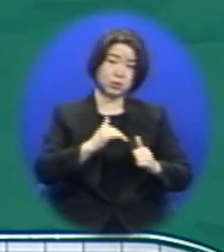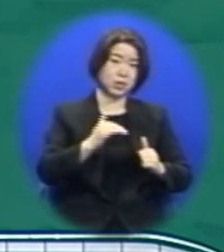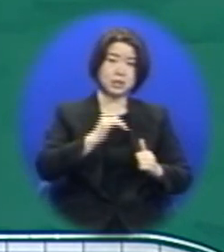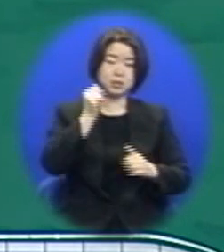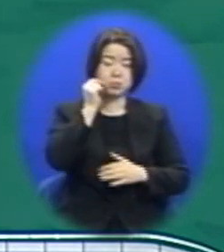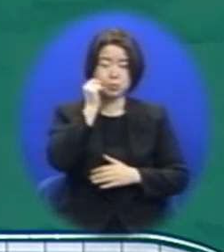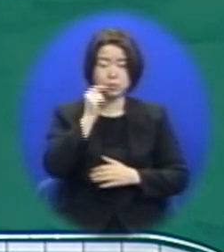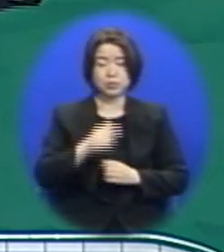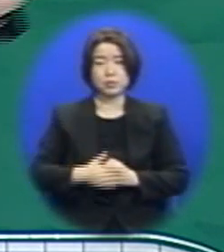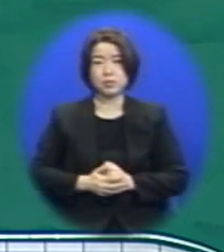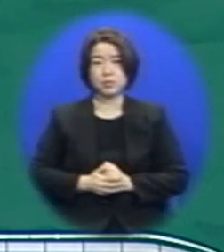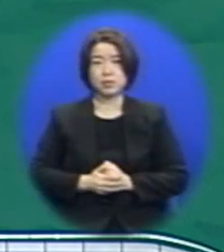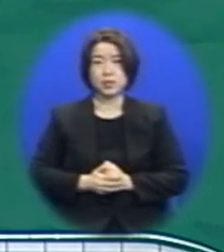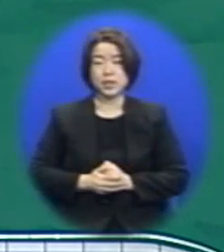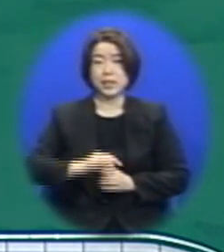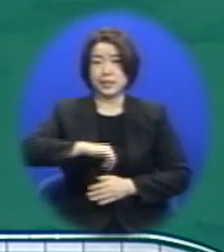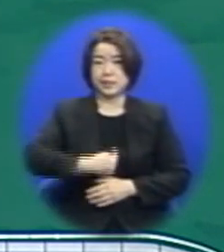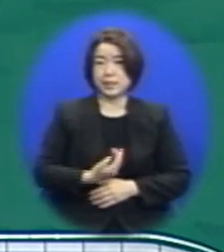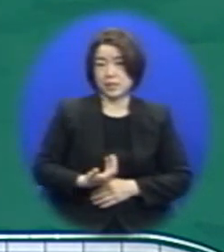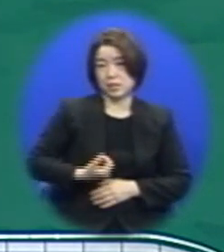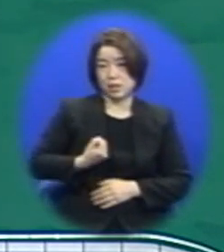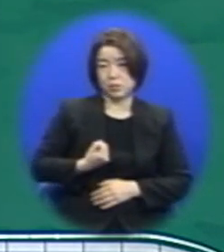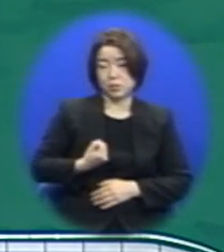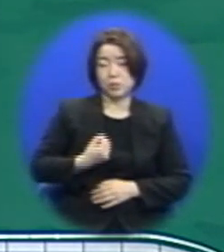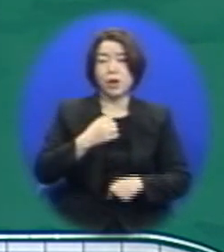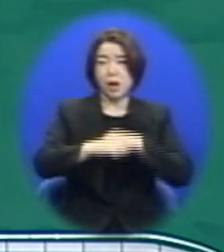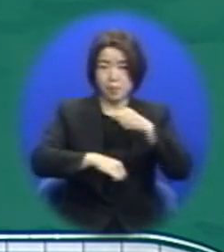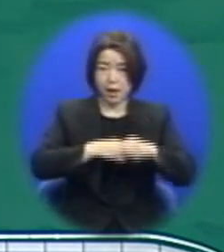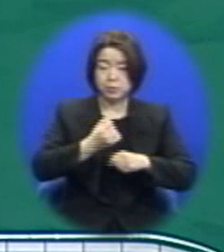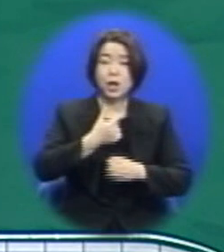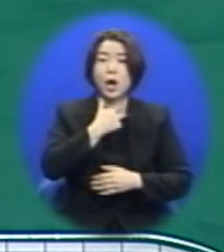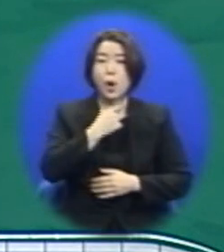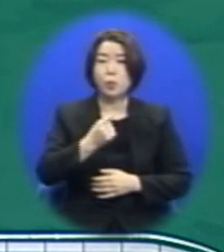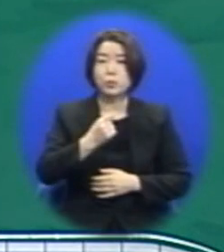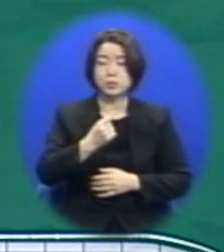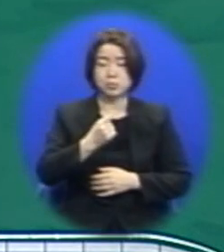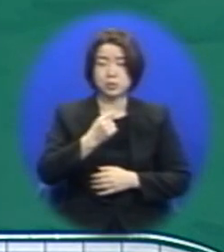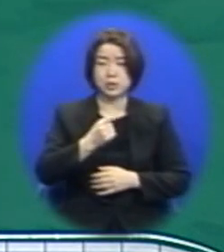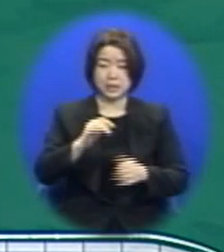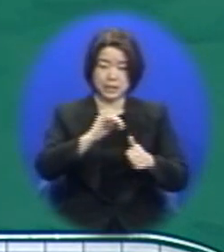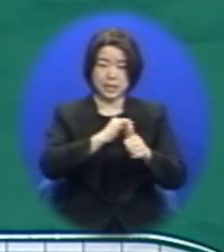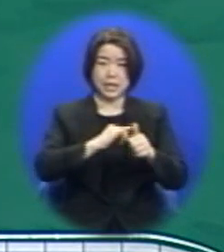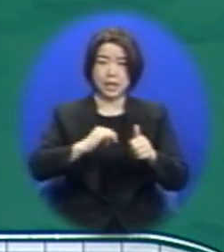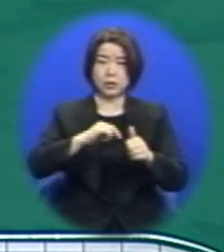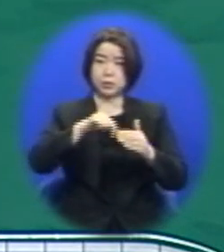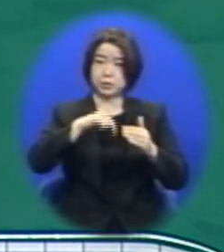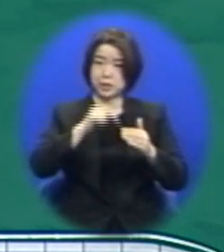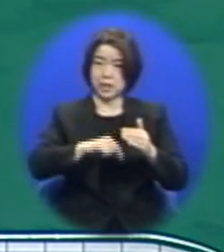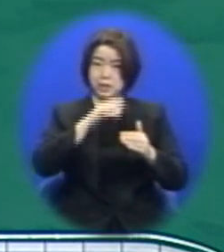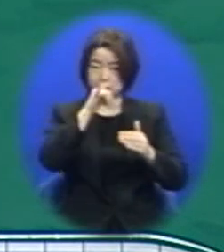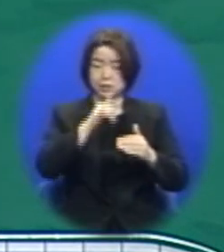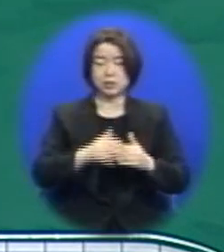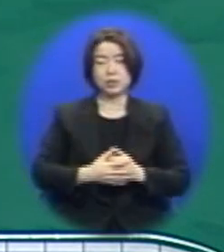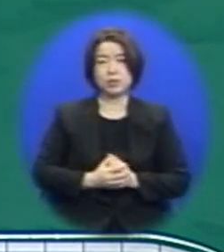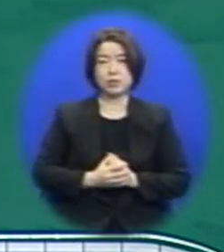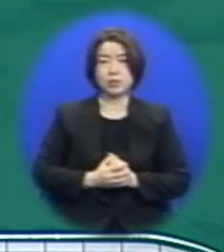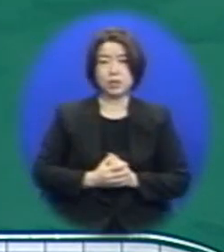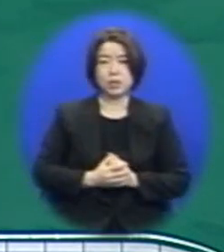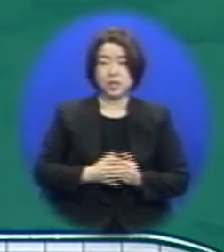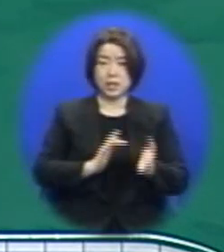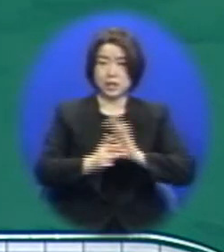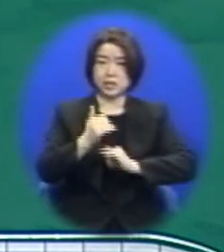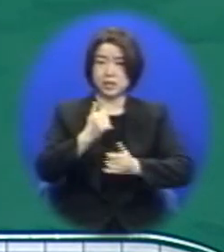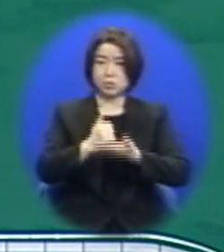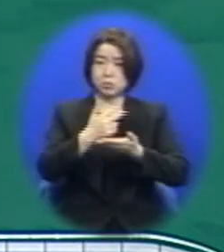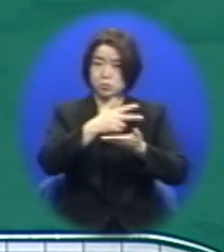하는, 자기가 하고 싶은 대로 하는 헤롯이 있는 거예요. 여러분, 우리가 예수님을 주님이라고